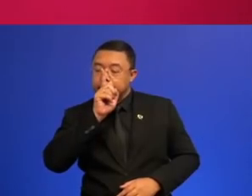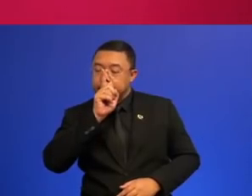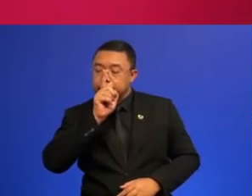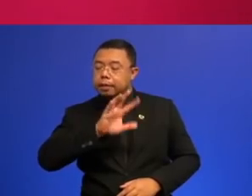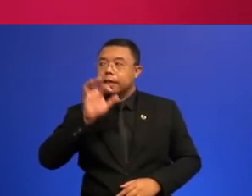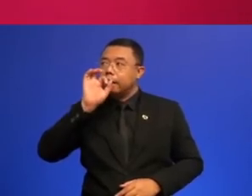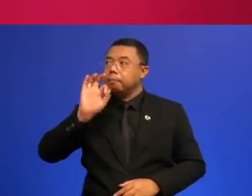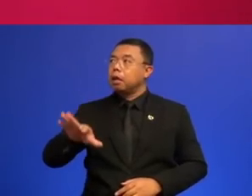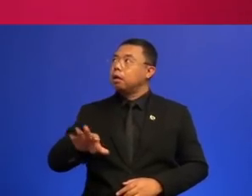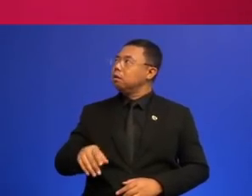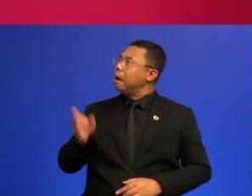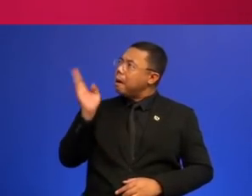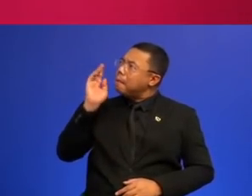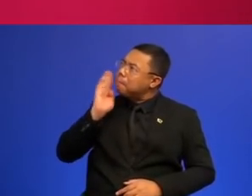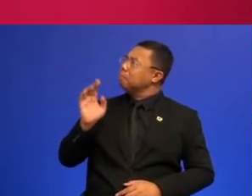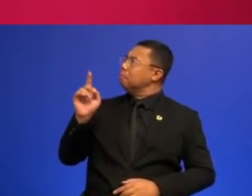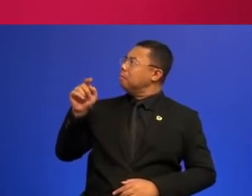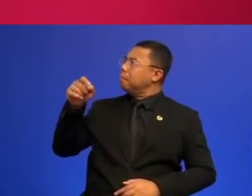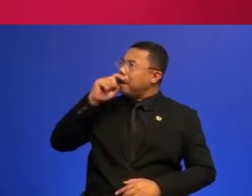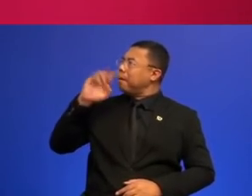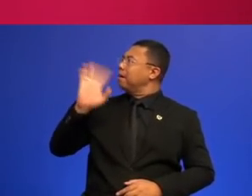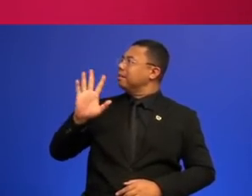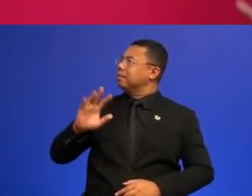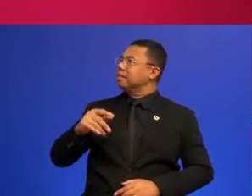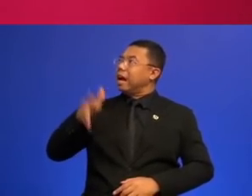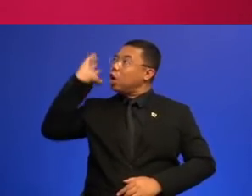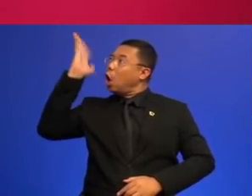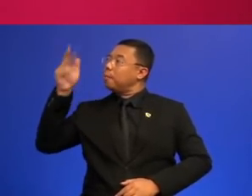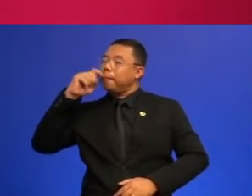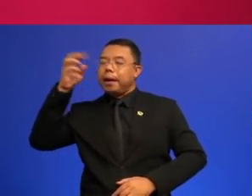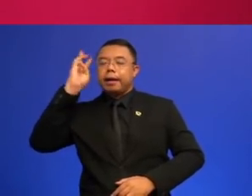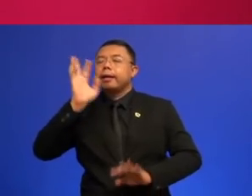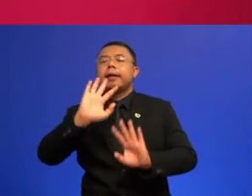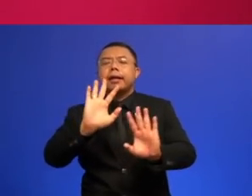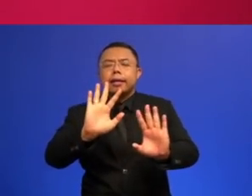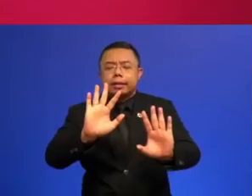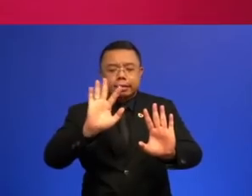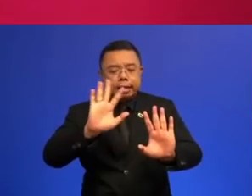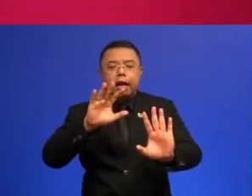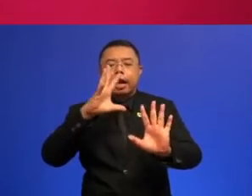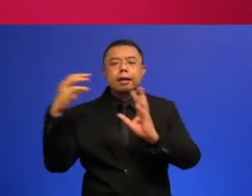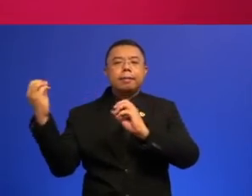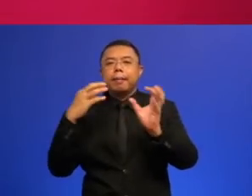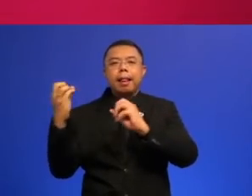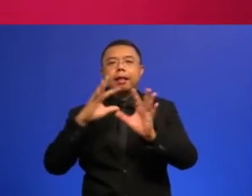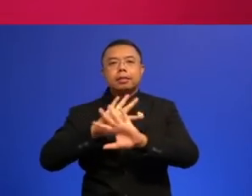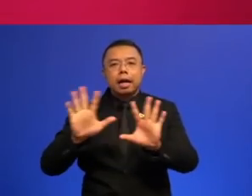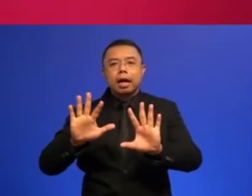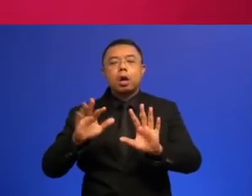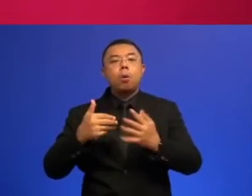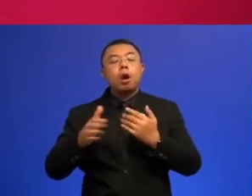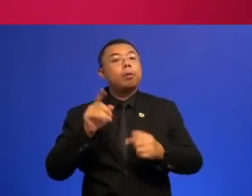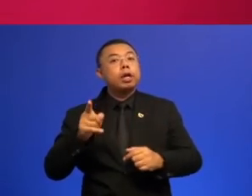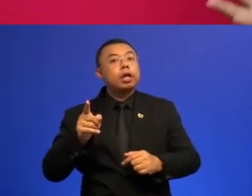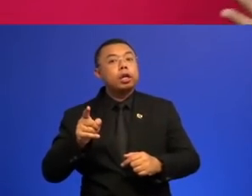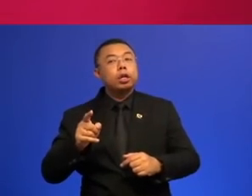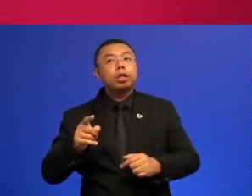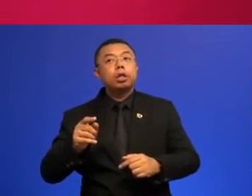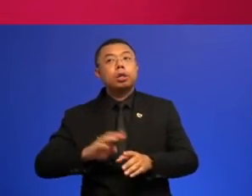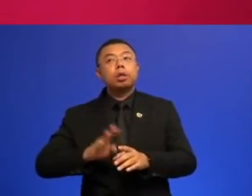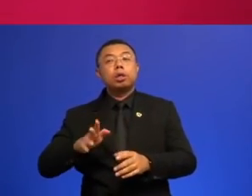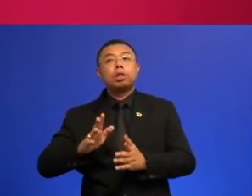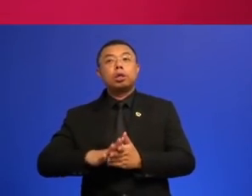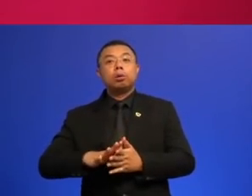jangan berkata, Papa jangan menyalahgunakan khotbahnya Pak Eras. Jangan. Walaupun kita tahu, itu senjata